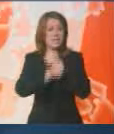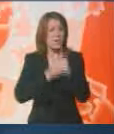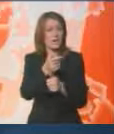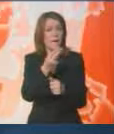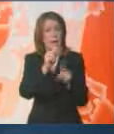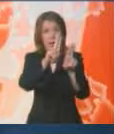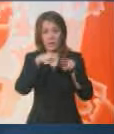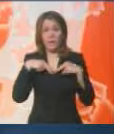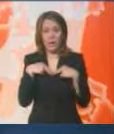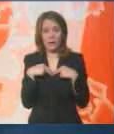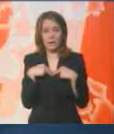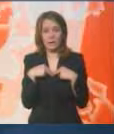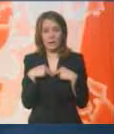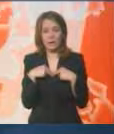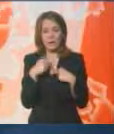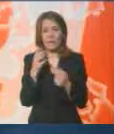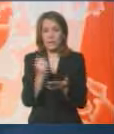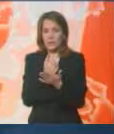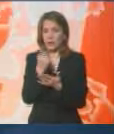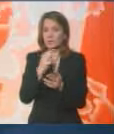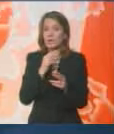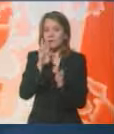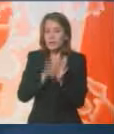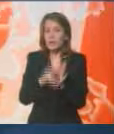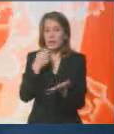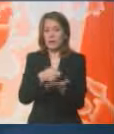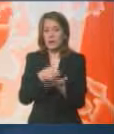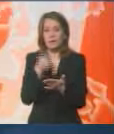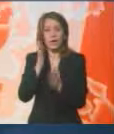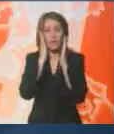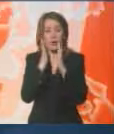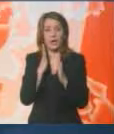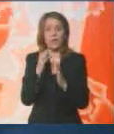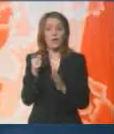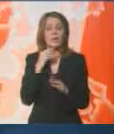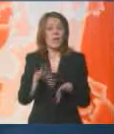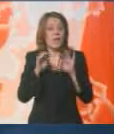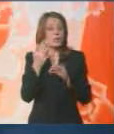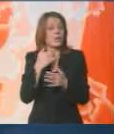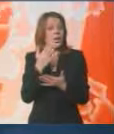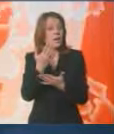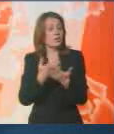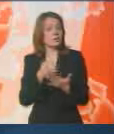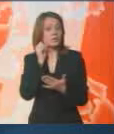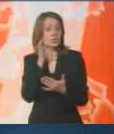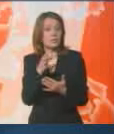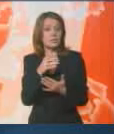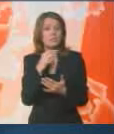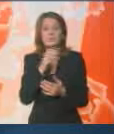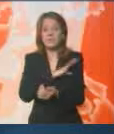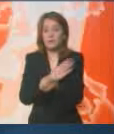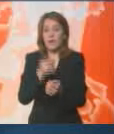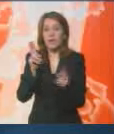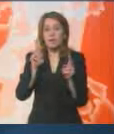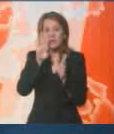pare vrate. Dobro, da zarađujete sa tim sniženim cenama nešto, to je verovatno. Vi ste našli negde tu računicu kada ste u stanju da